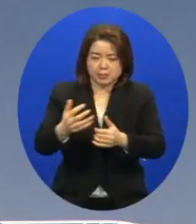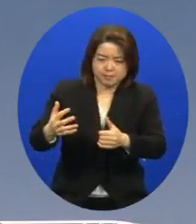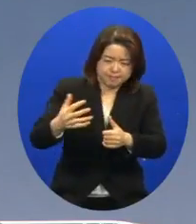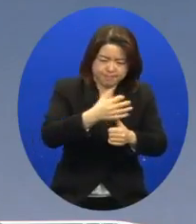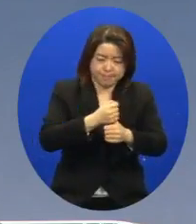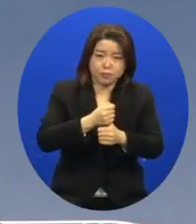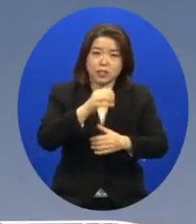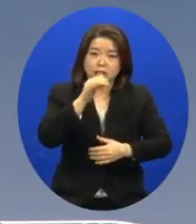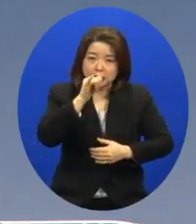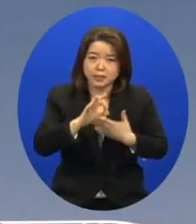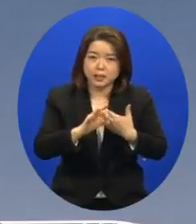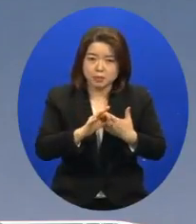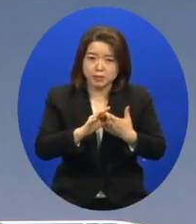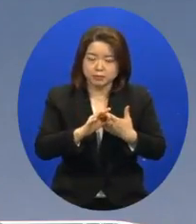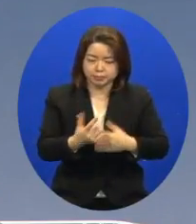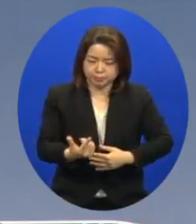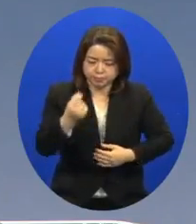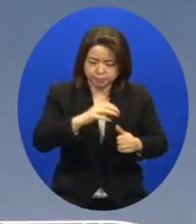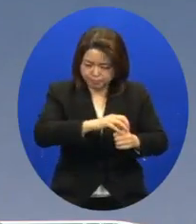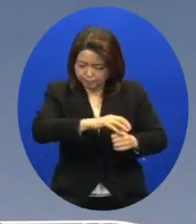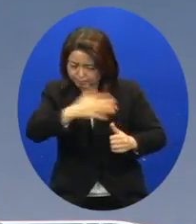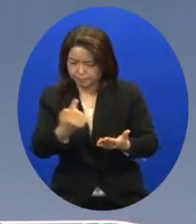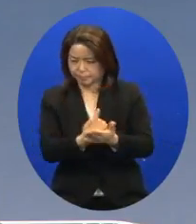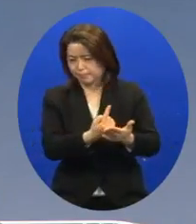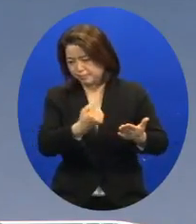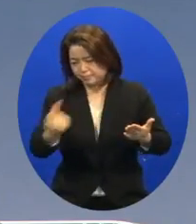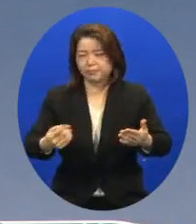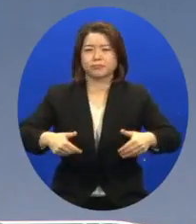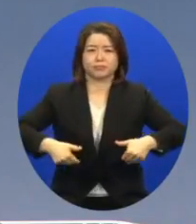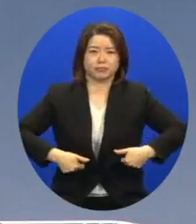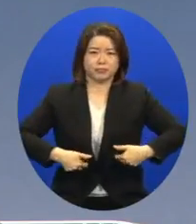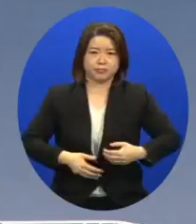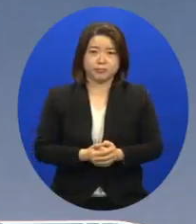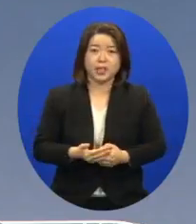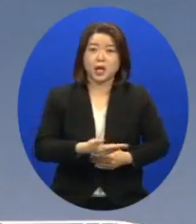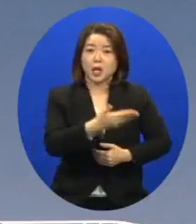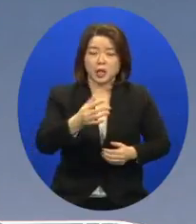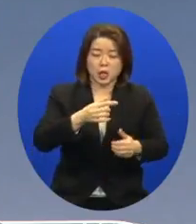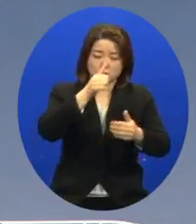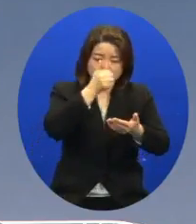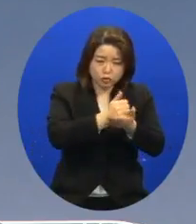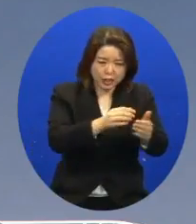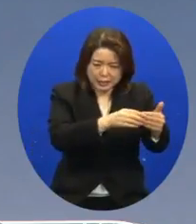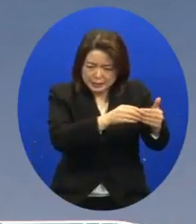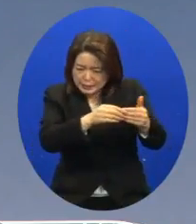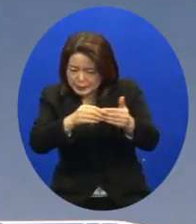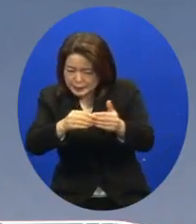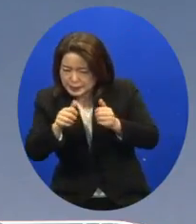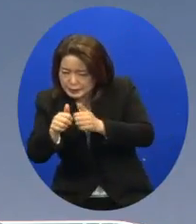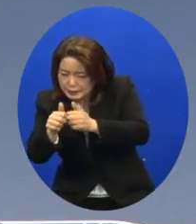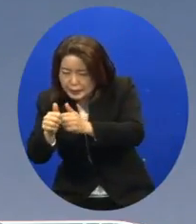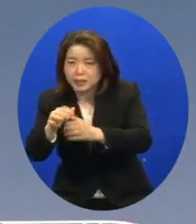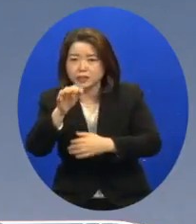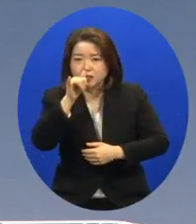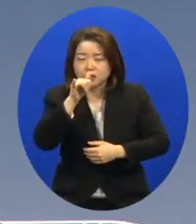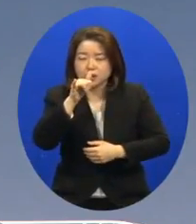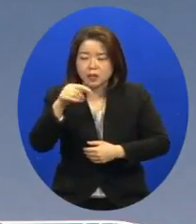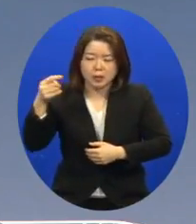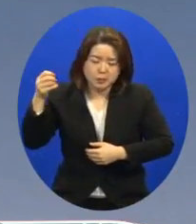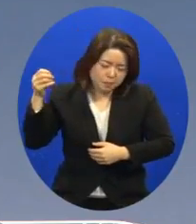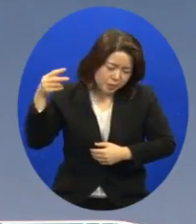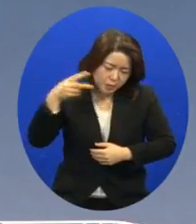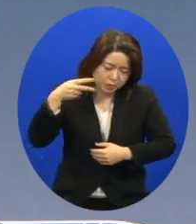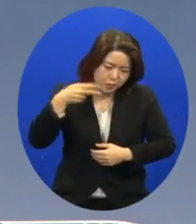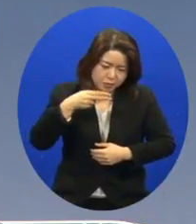있습니까 소 킵 거기서 벗어나야 여러분은 죄로 끌고 가는 것이 있습니까 단호하게 거기서